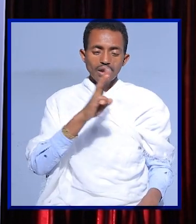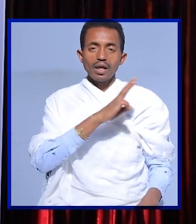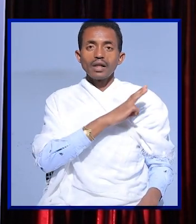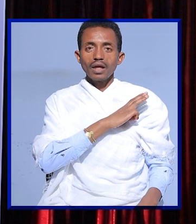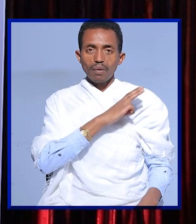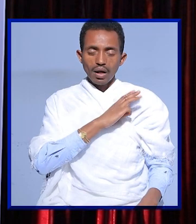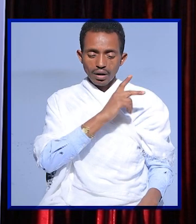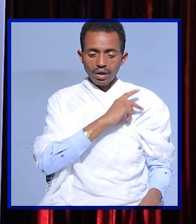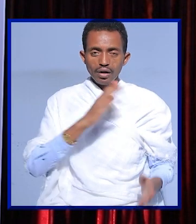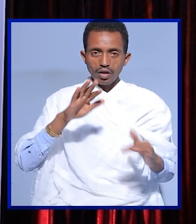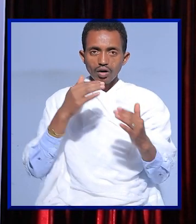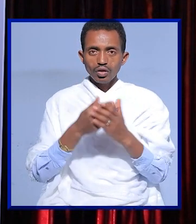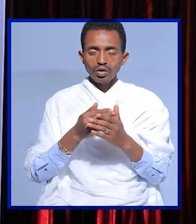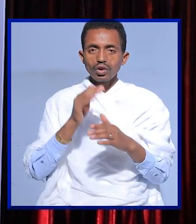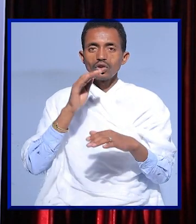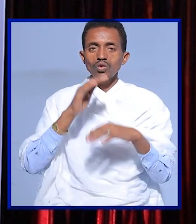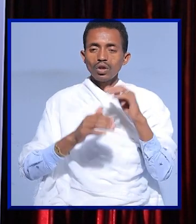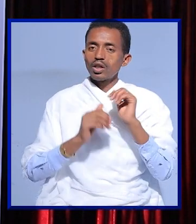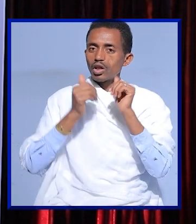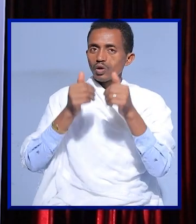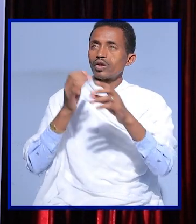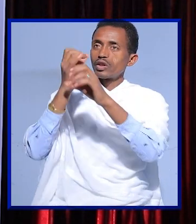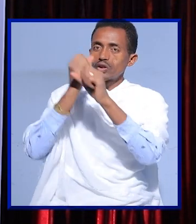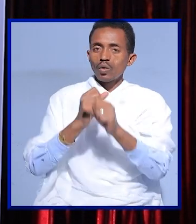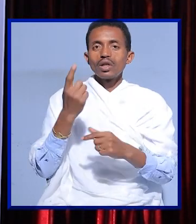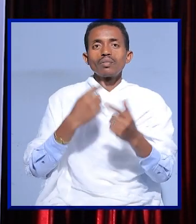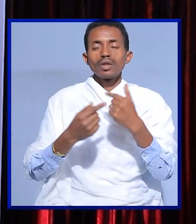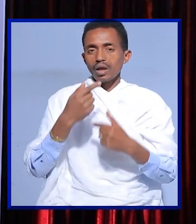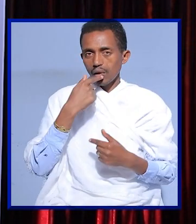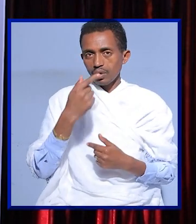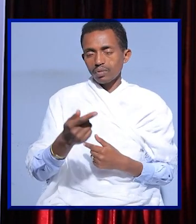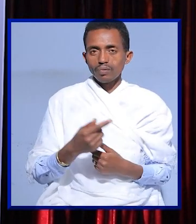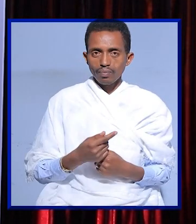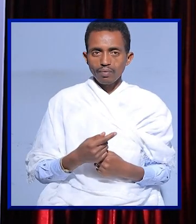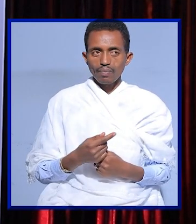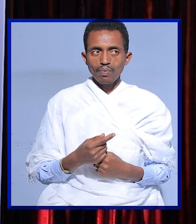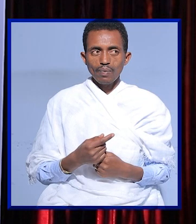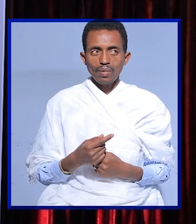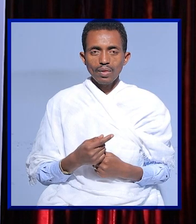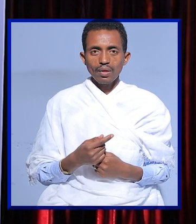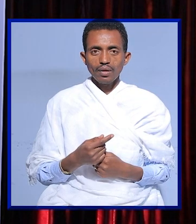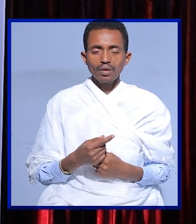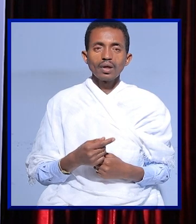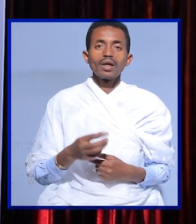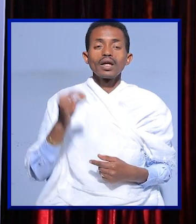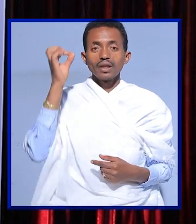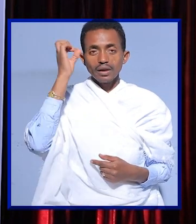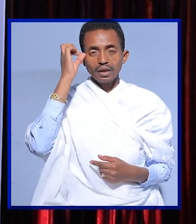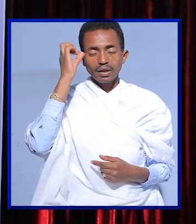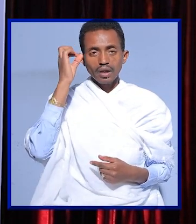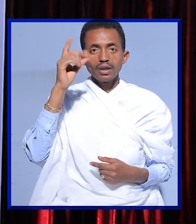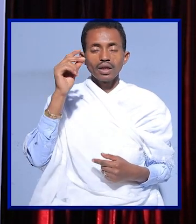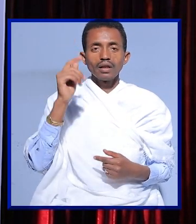ወደሴያት አምሃ ያበጉ ነገስተ ሳባ ወአረብ ጋዳ ያመጽኡ። የተርሴስና